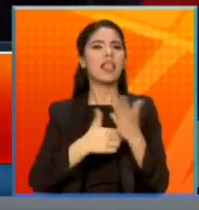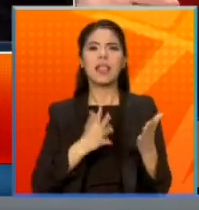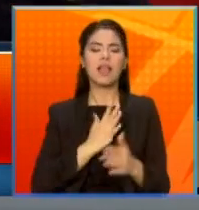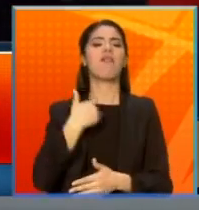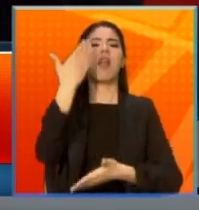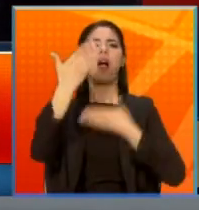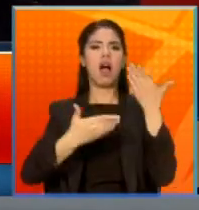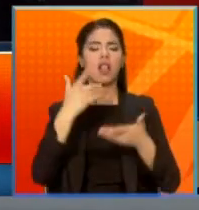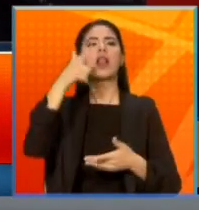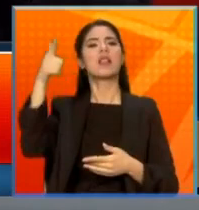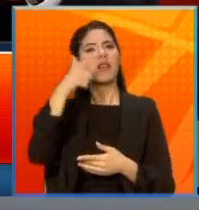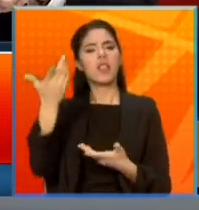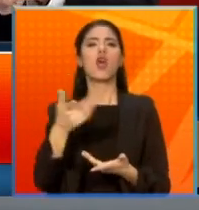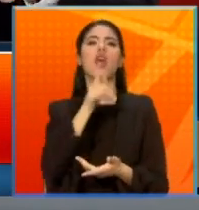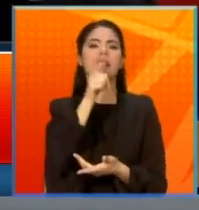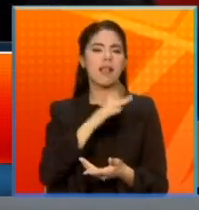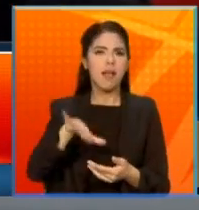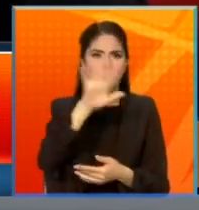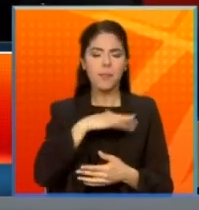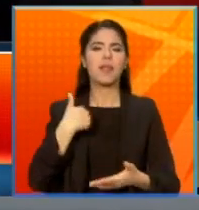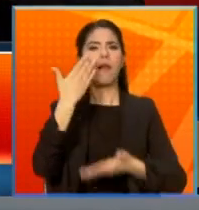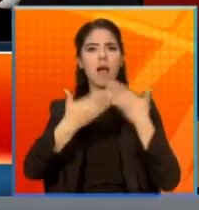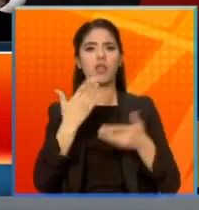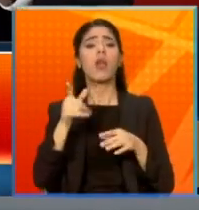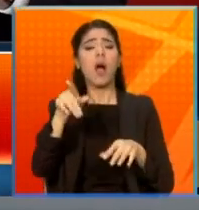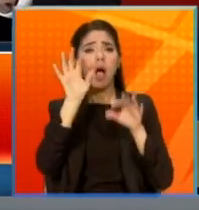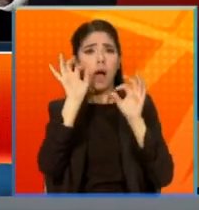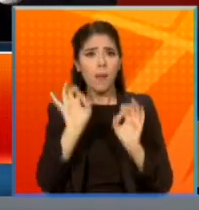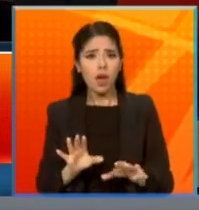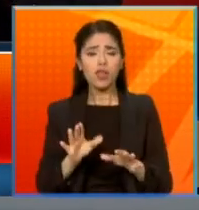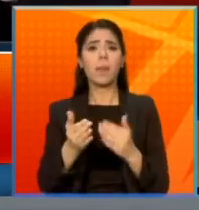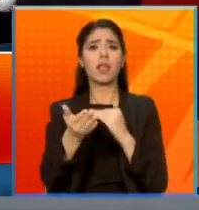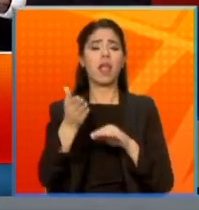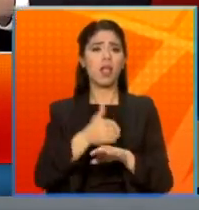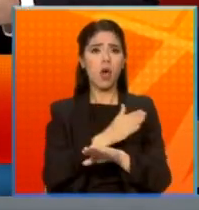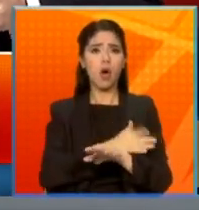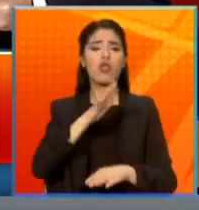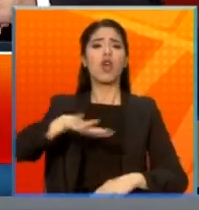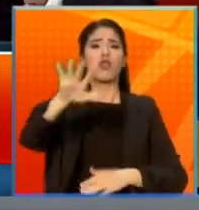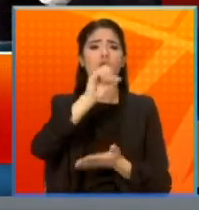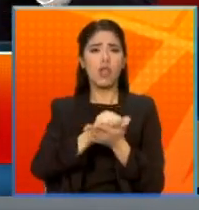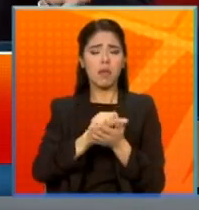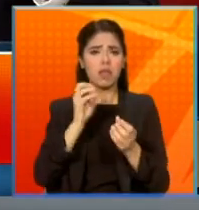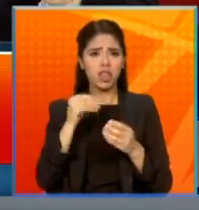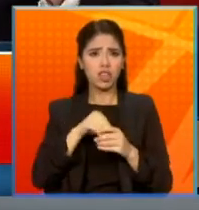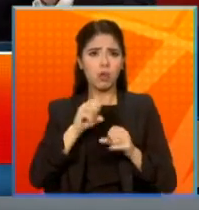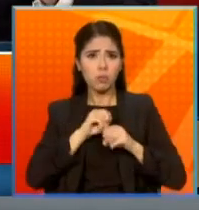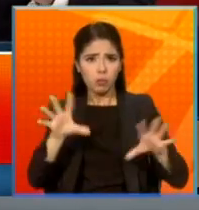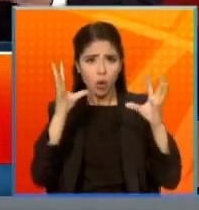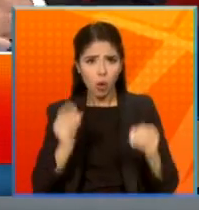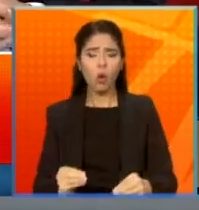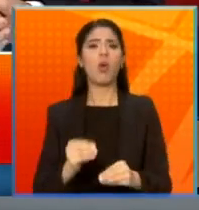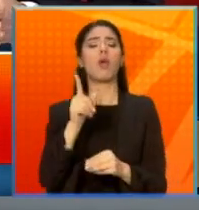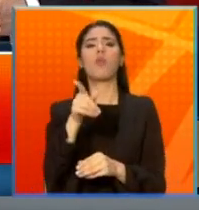bir aktaracağım. Sesler, görüntüler eşliğinde açıklamalar var elbette. Ama ana habere başlarken özellikle sosyal medya üzerinden yayılan doğruluğu